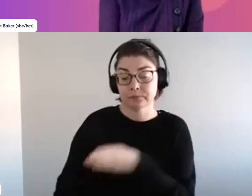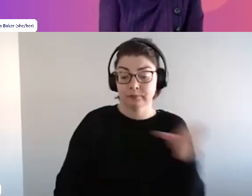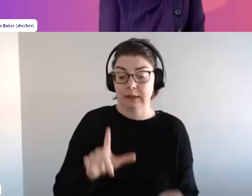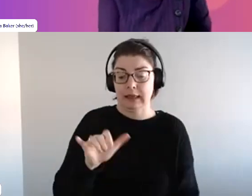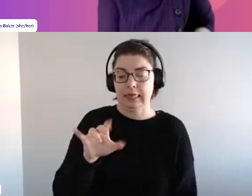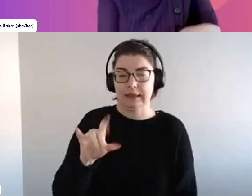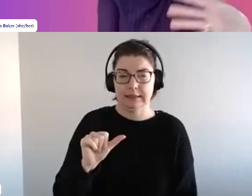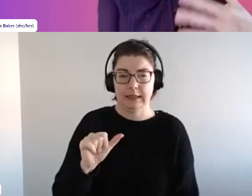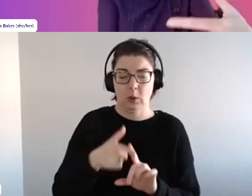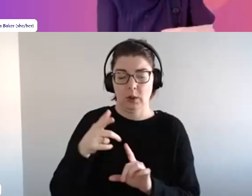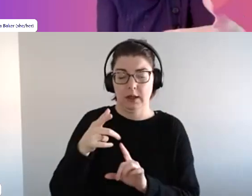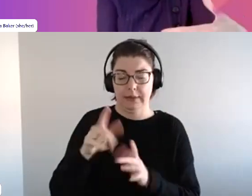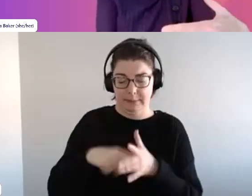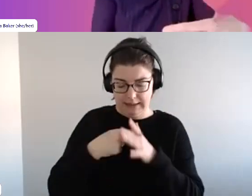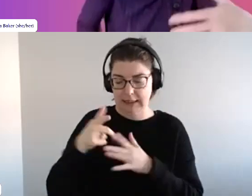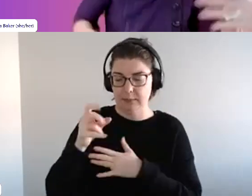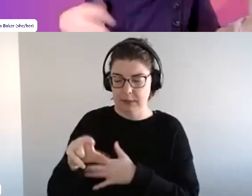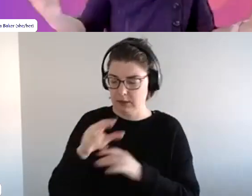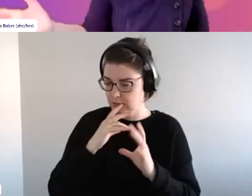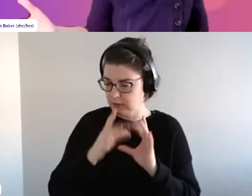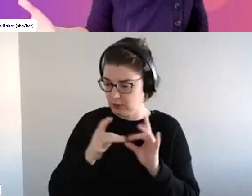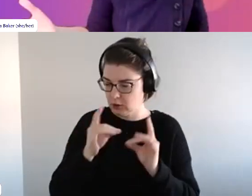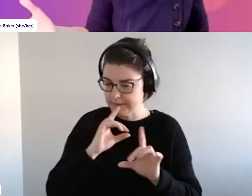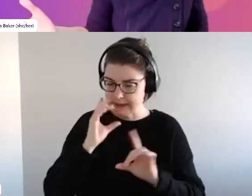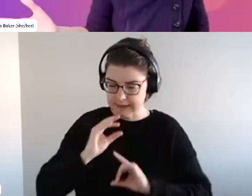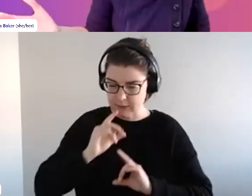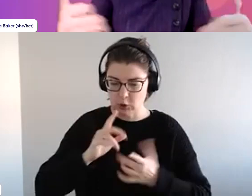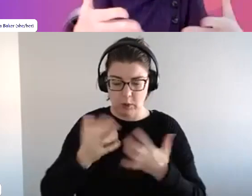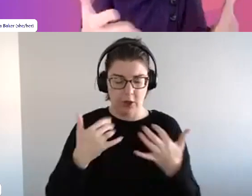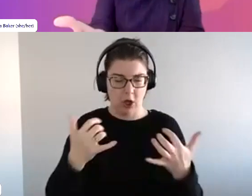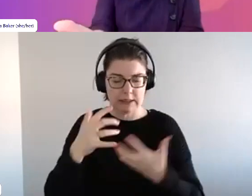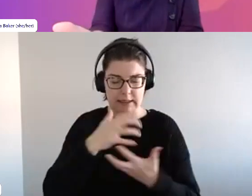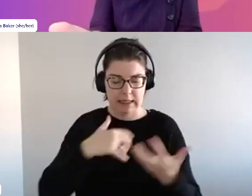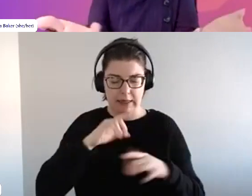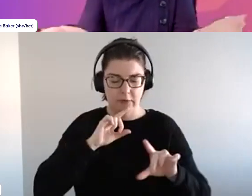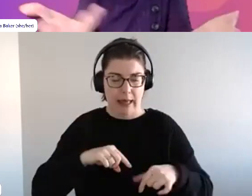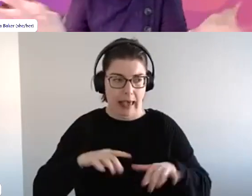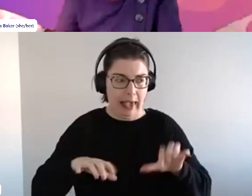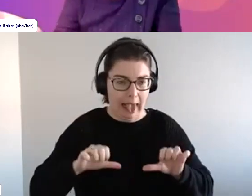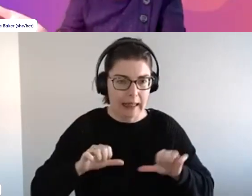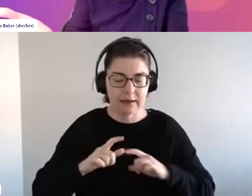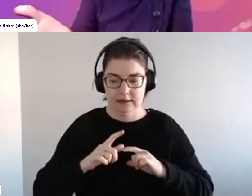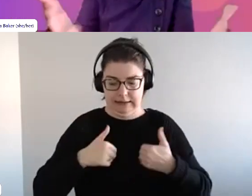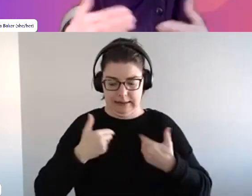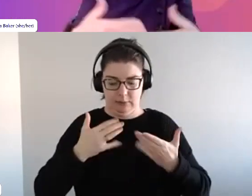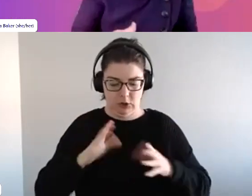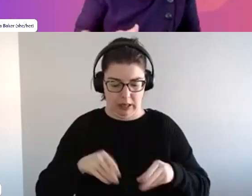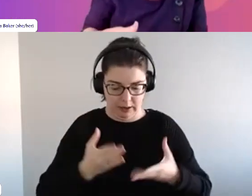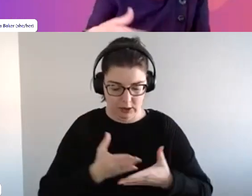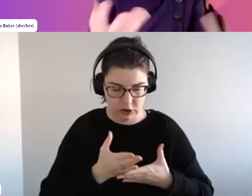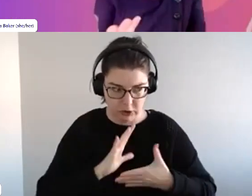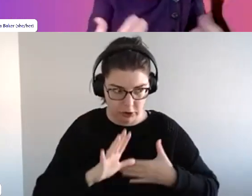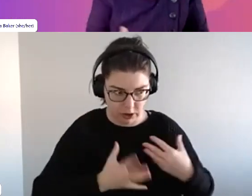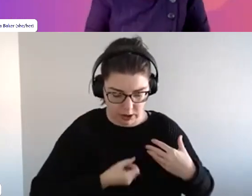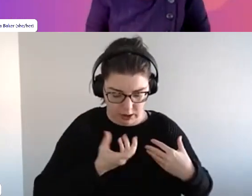lorsque Pierre a commencé il a parlé de l'expérience où il y avait diverses réactions de la part de nos étoiles